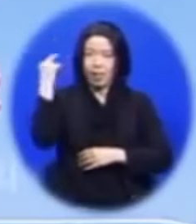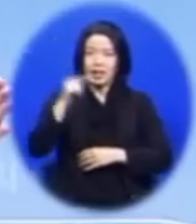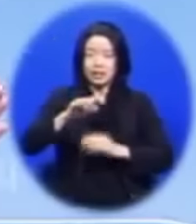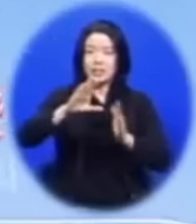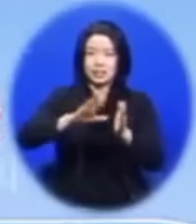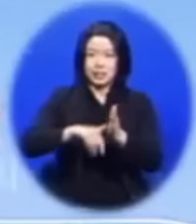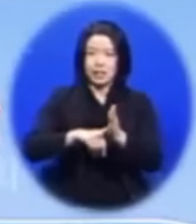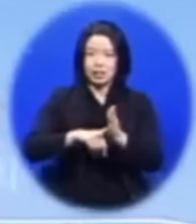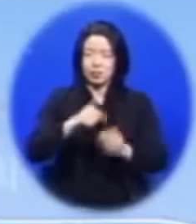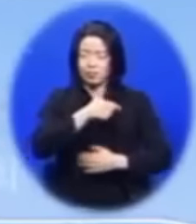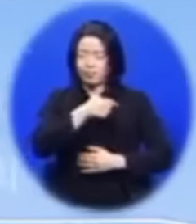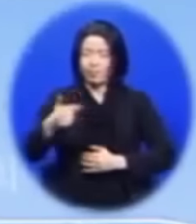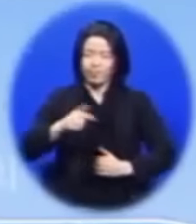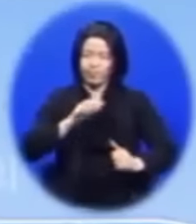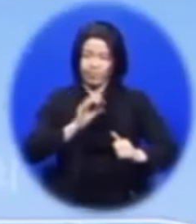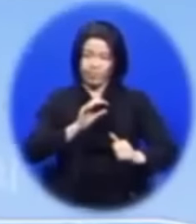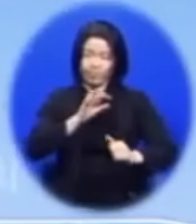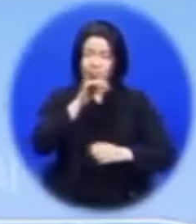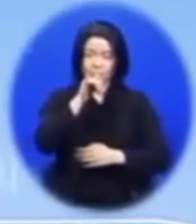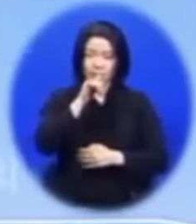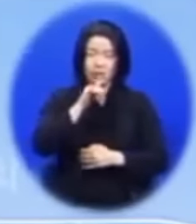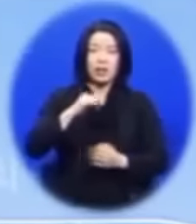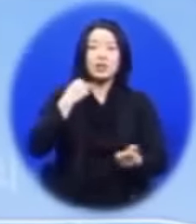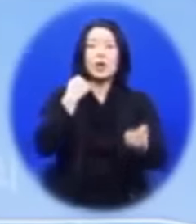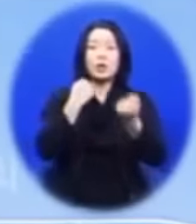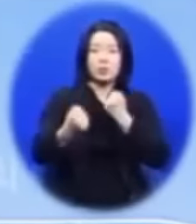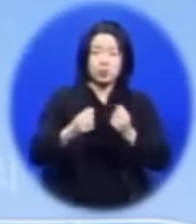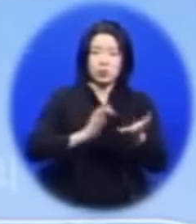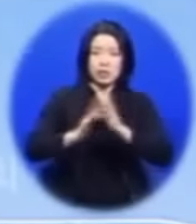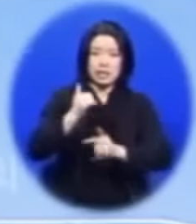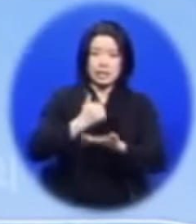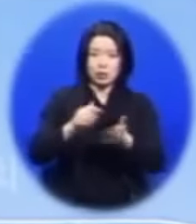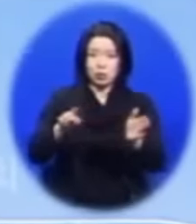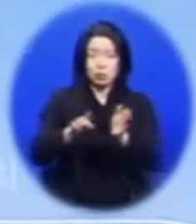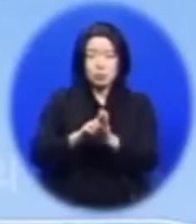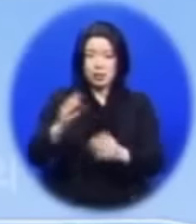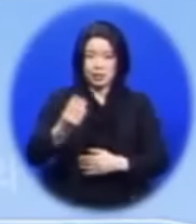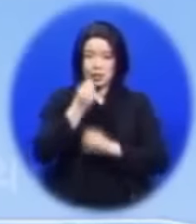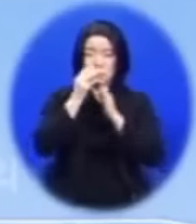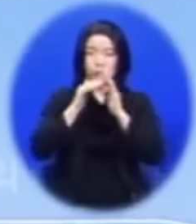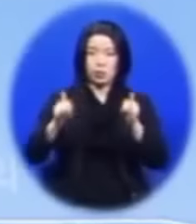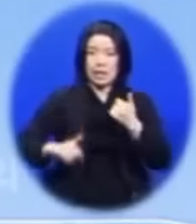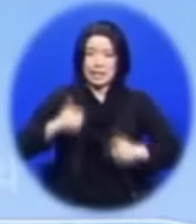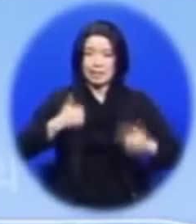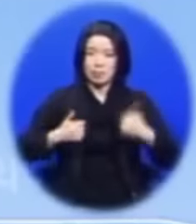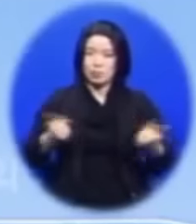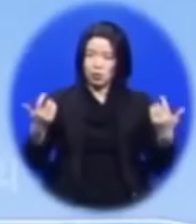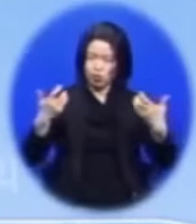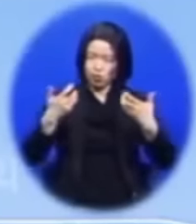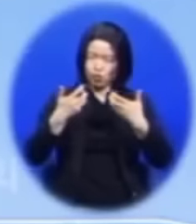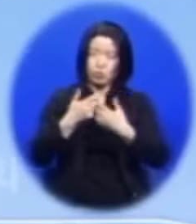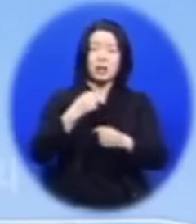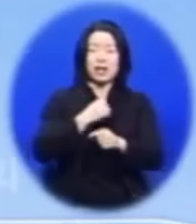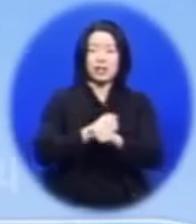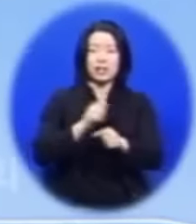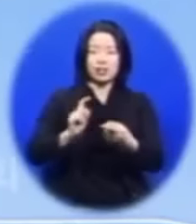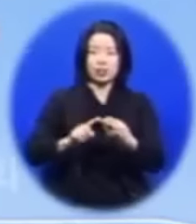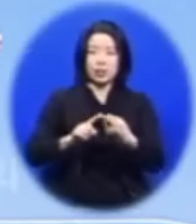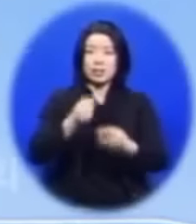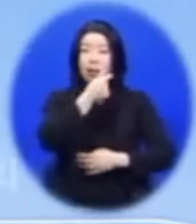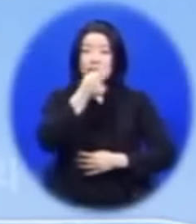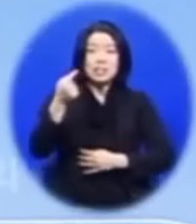핍박이 있었던 때입니다 그런데도 예수를 믿는 성도에게는 기쁨이 충만하다는 것을